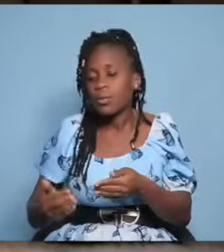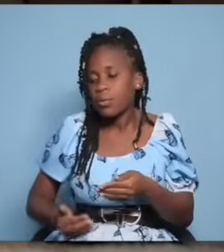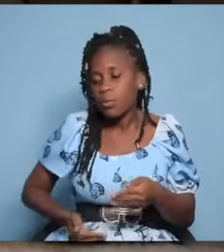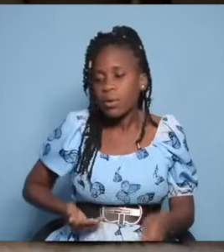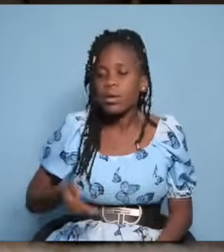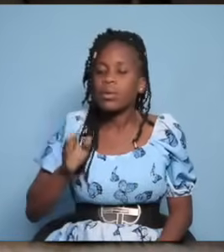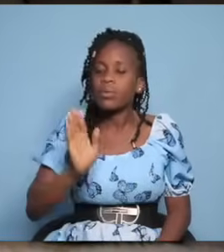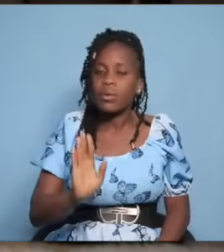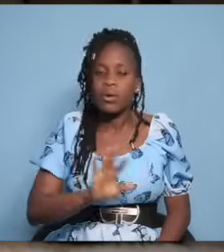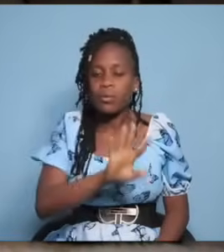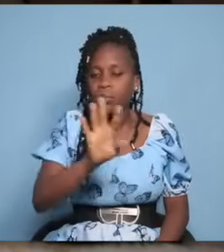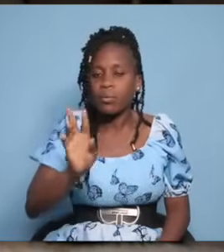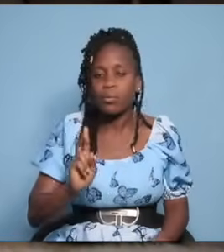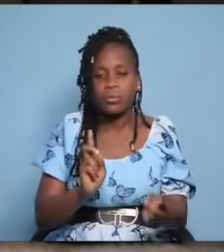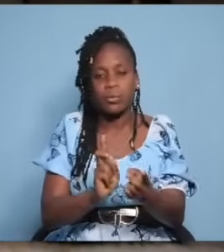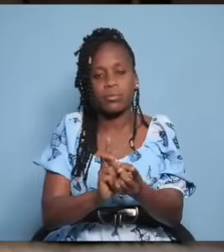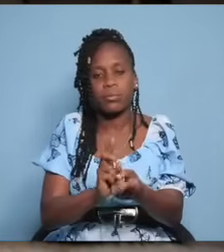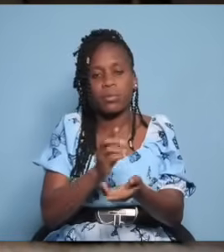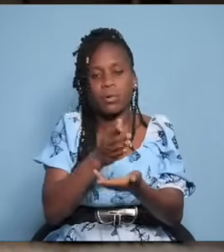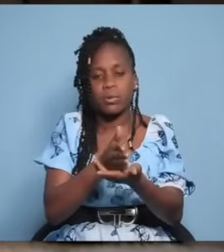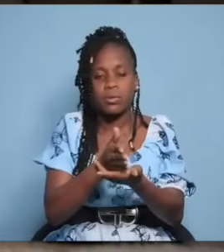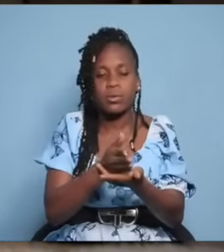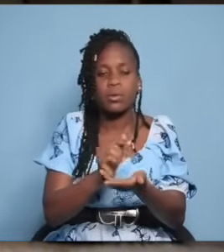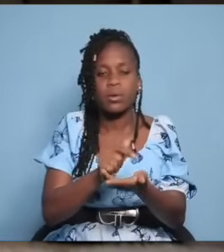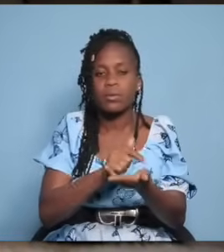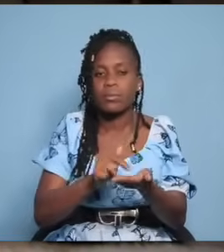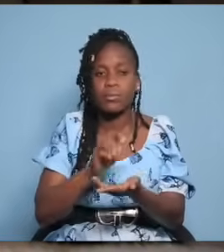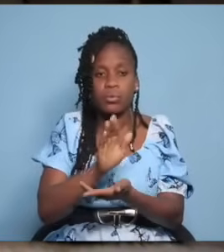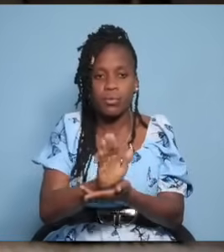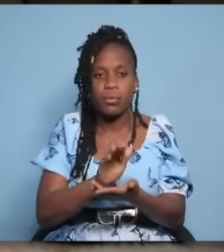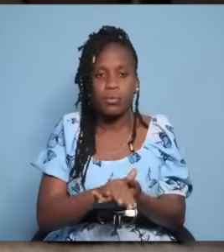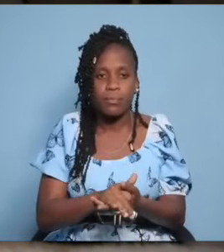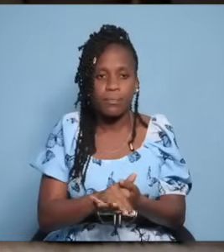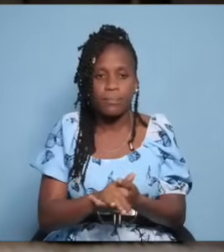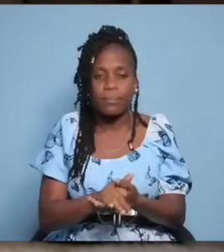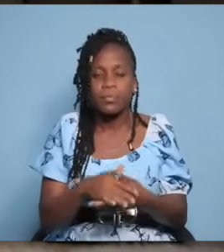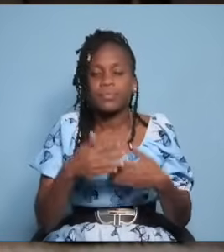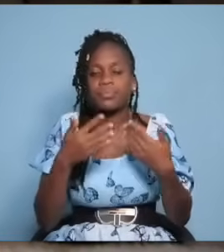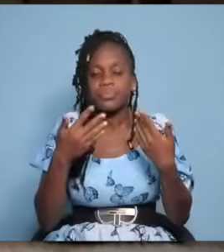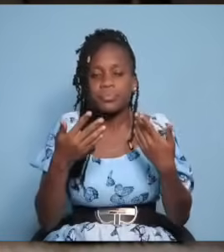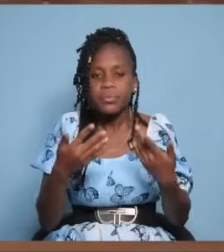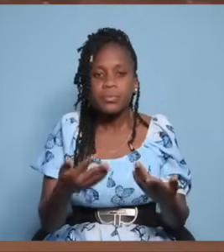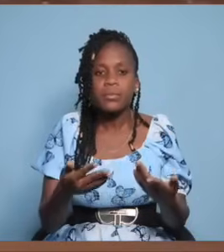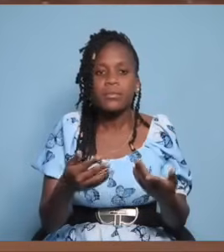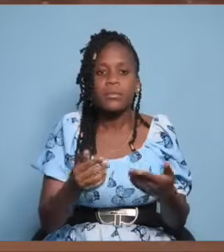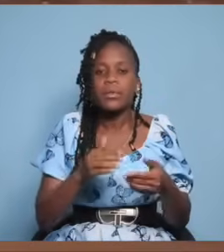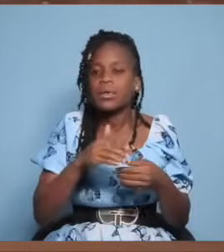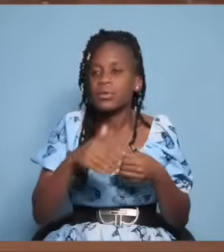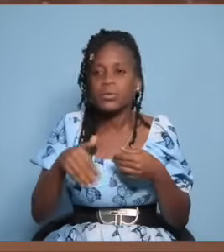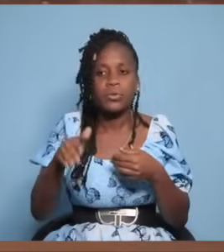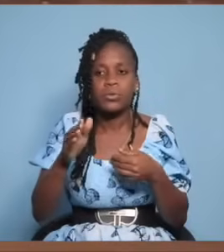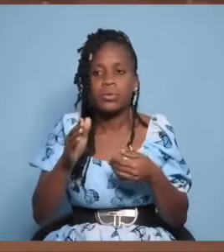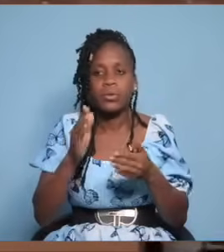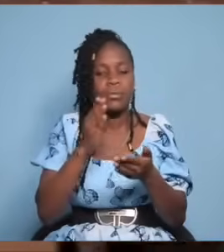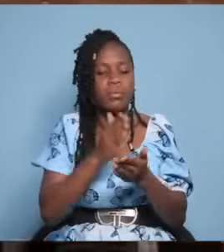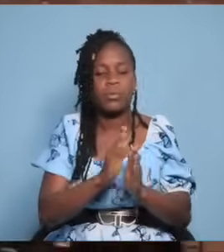wa kiserikali, huwa anawapeleka katika huo mji. Ni porini kidogo, nje kidogo, umeandaliwa vizuri